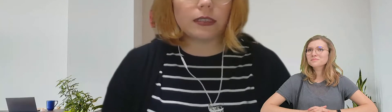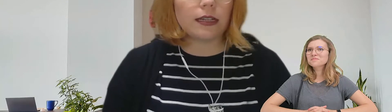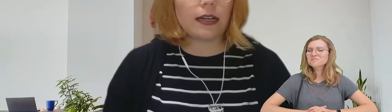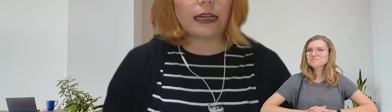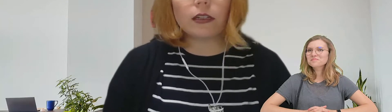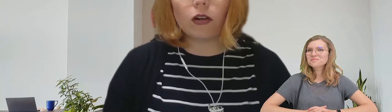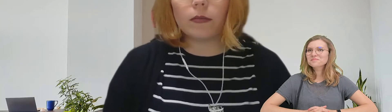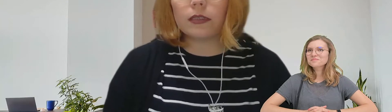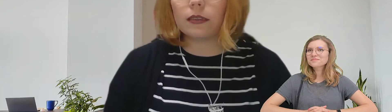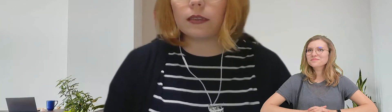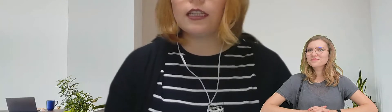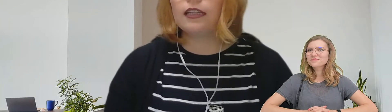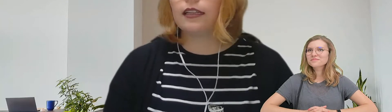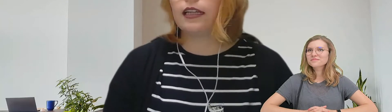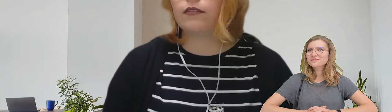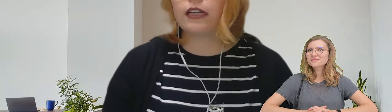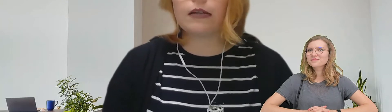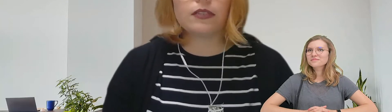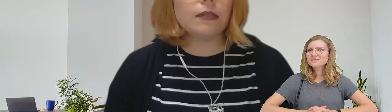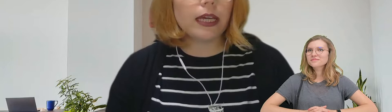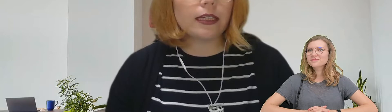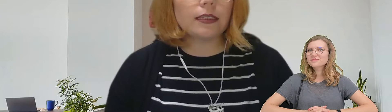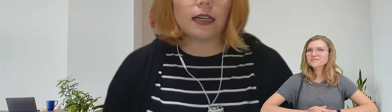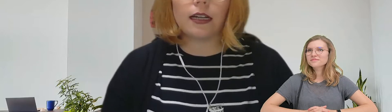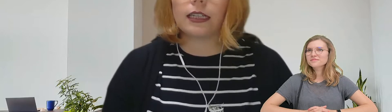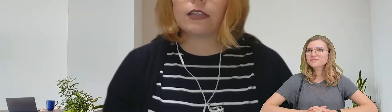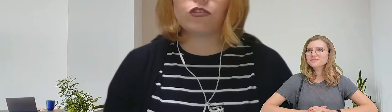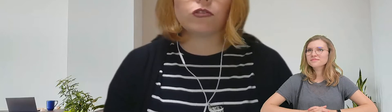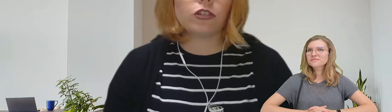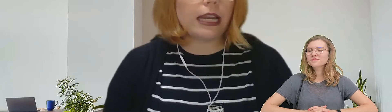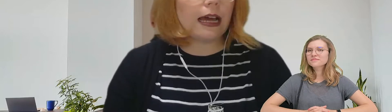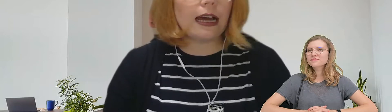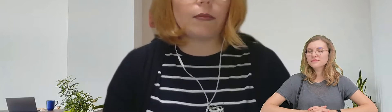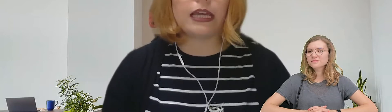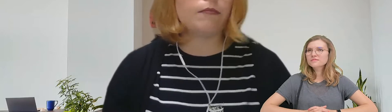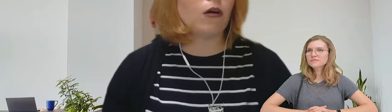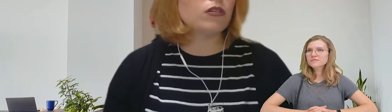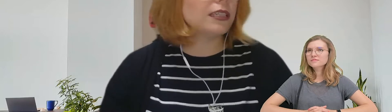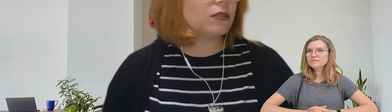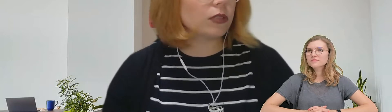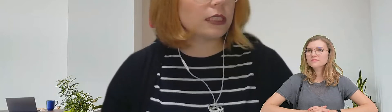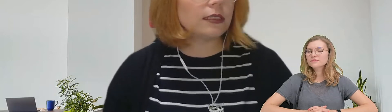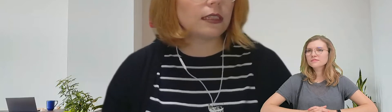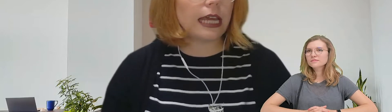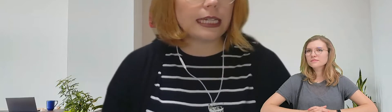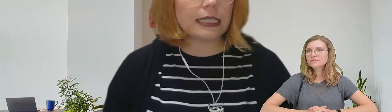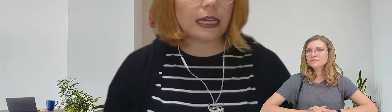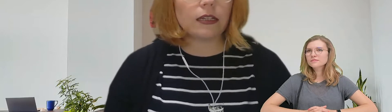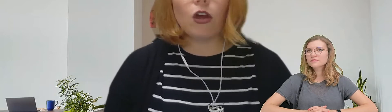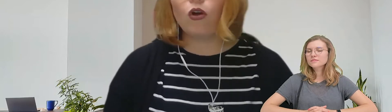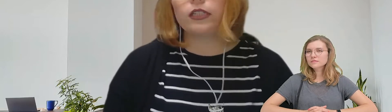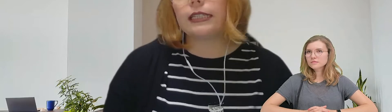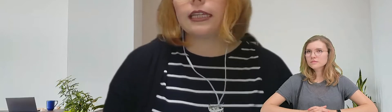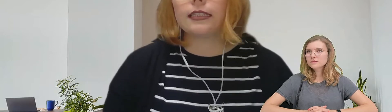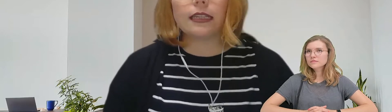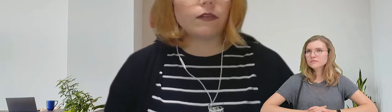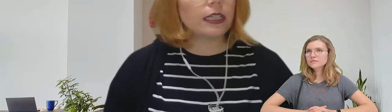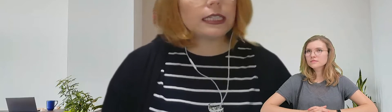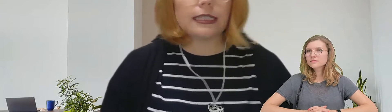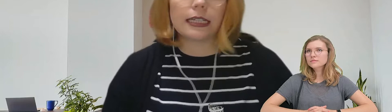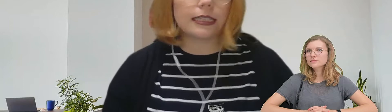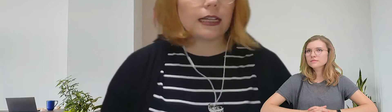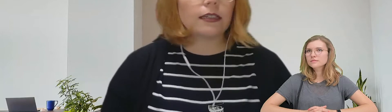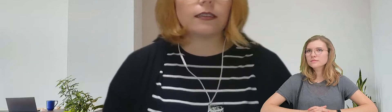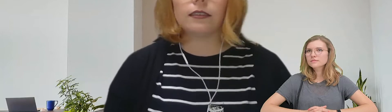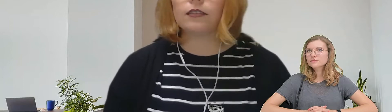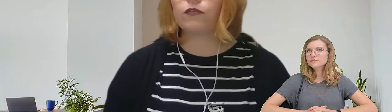gewartet, bis der dann angekommen ist. Ne? Dann irgendwann gab es E-Mail, da ging es schon schneller, aber eben auch nicht so richtig in Echtzeit. Mhm. Und jetzt geht es ja